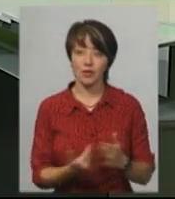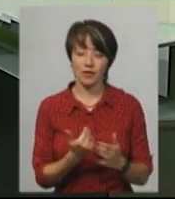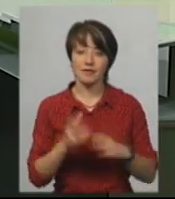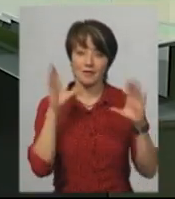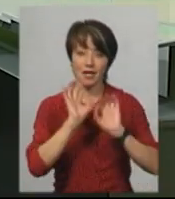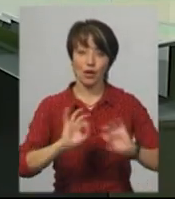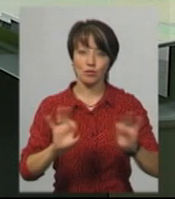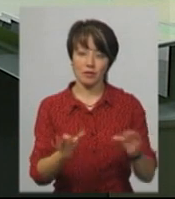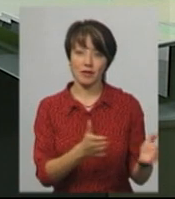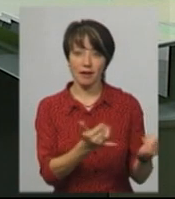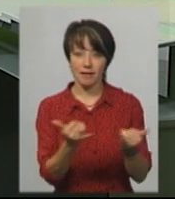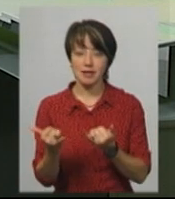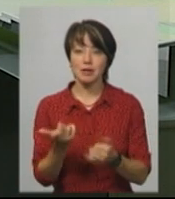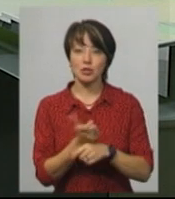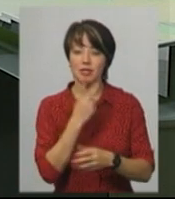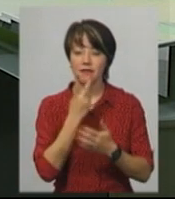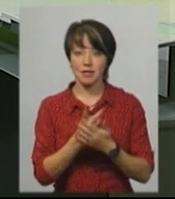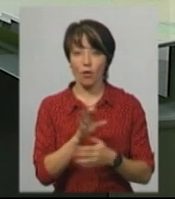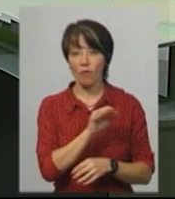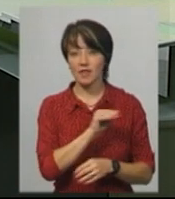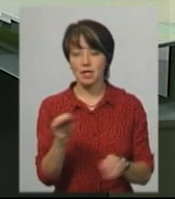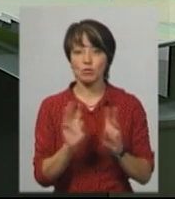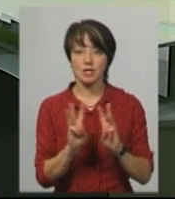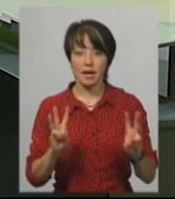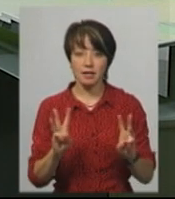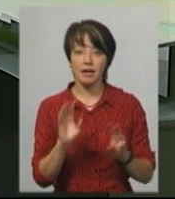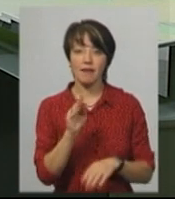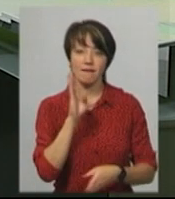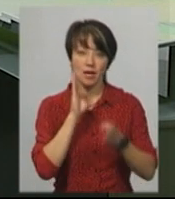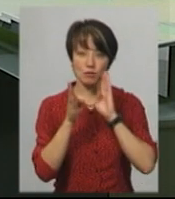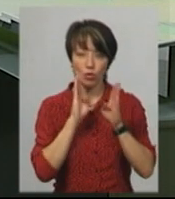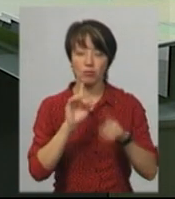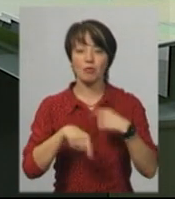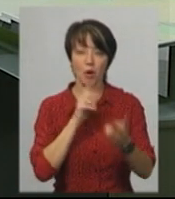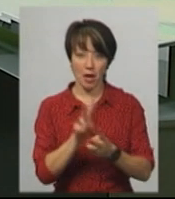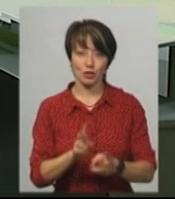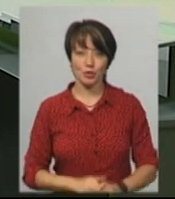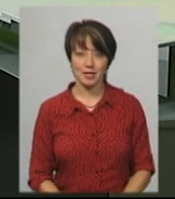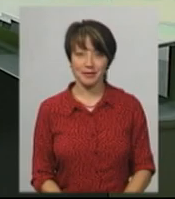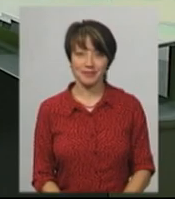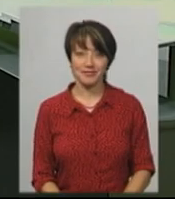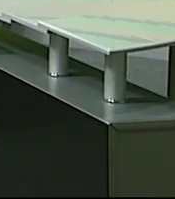ми встигли для вас підготувати. Більше дивіться на нашому офіційному сайті та на сторінці у Facebook. Побачимось!